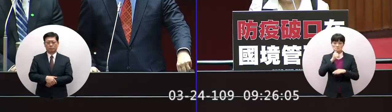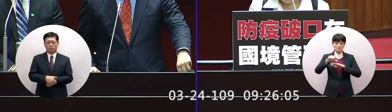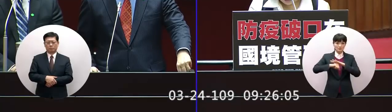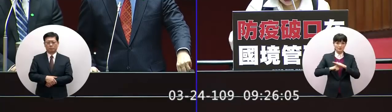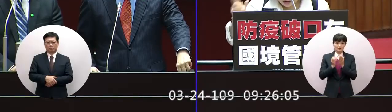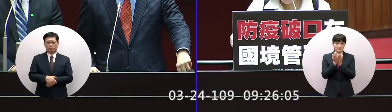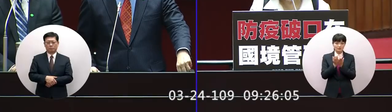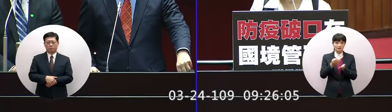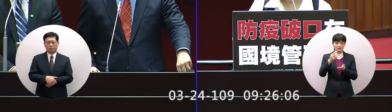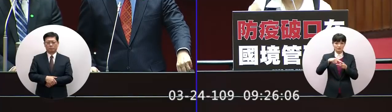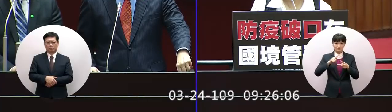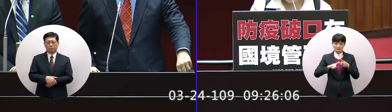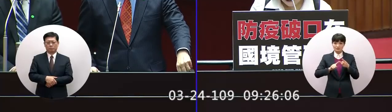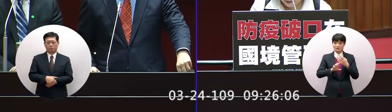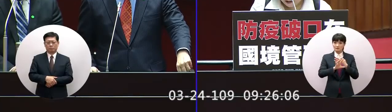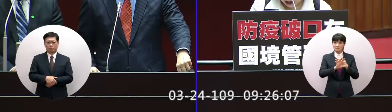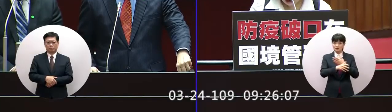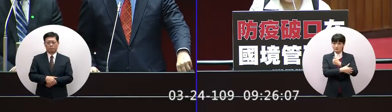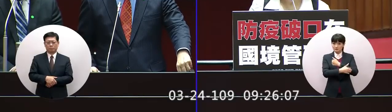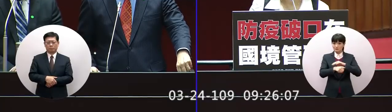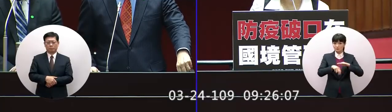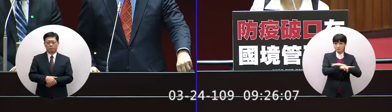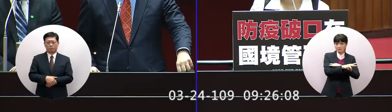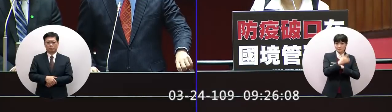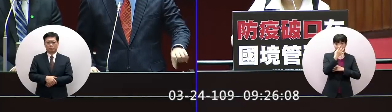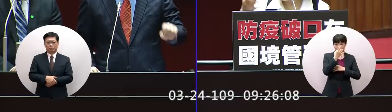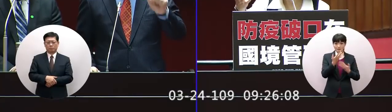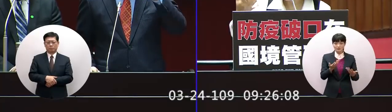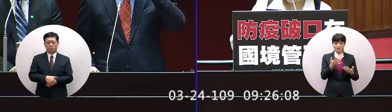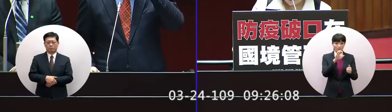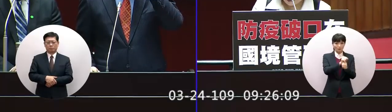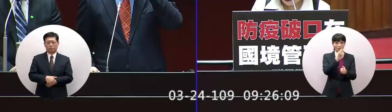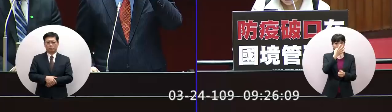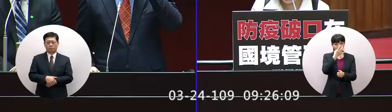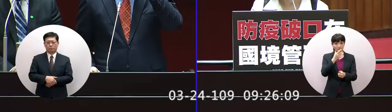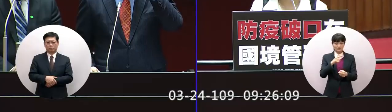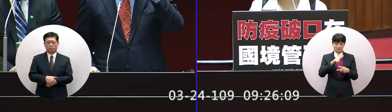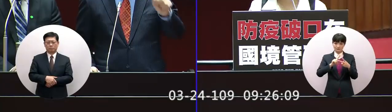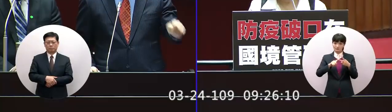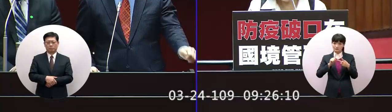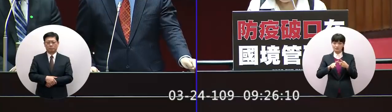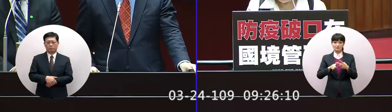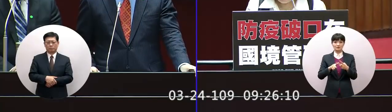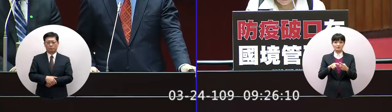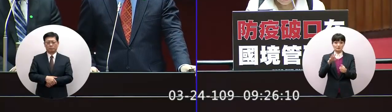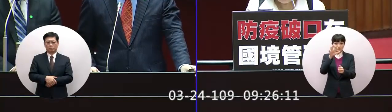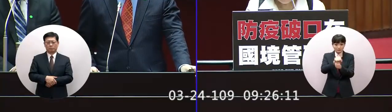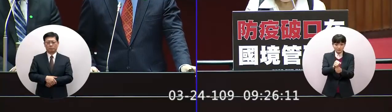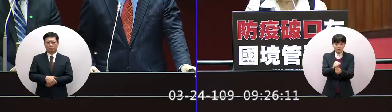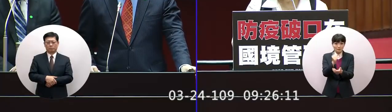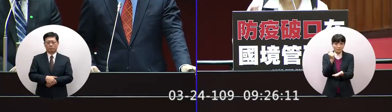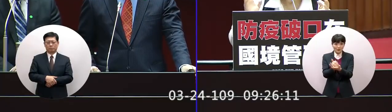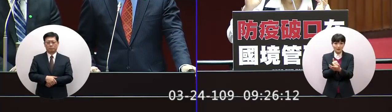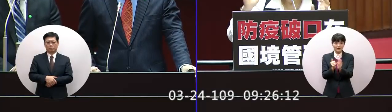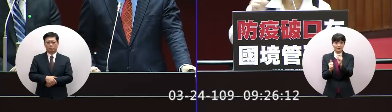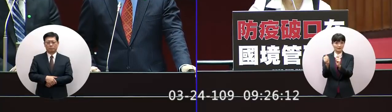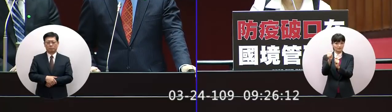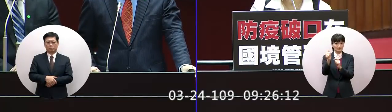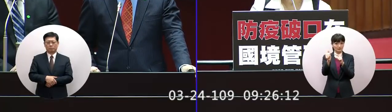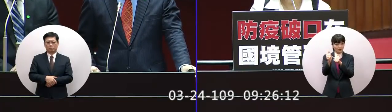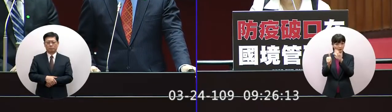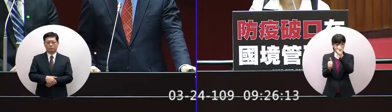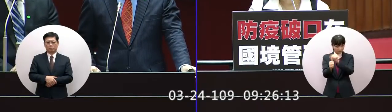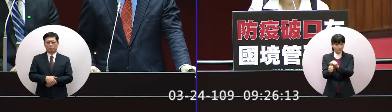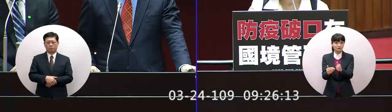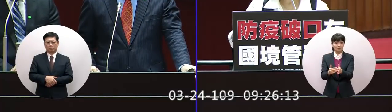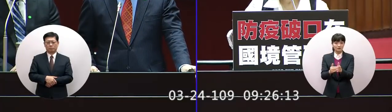们抓不到。抓到了我们又罚不了，包括像 A 男或失联移工，还有呢是就算